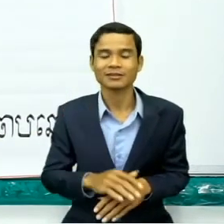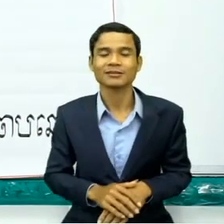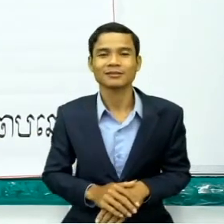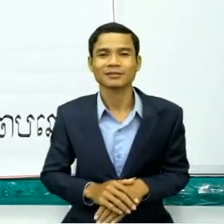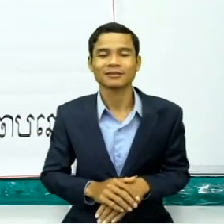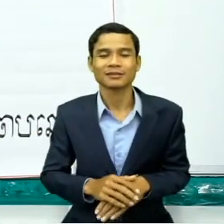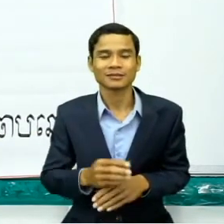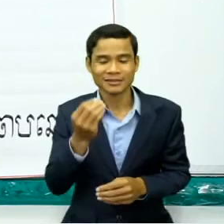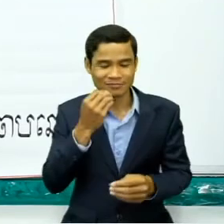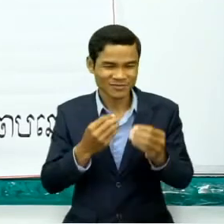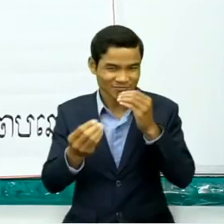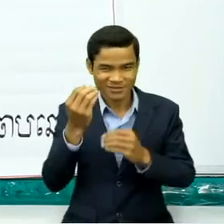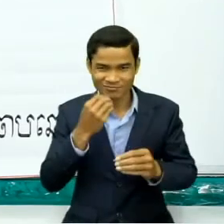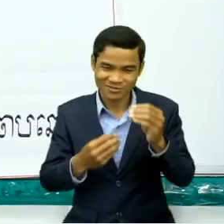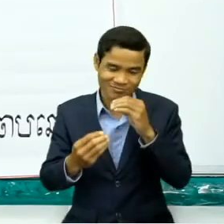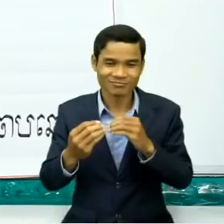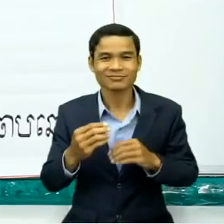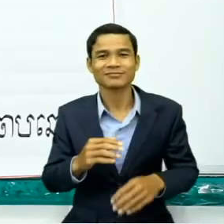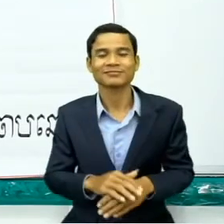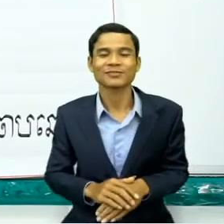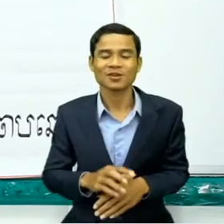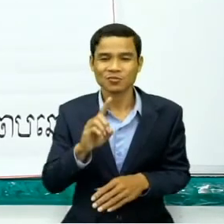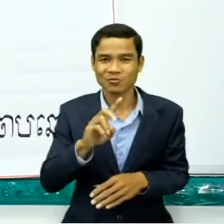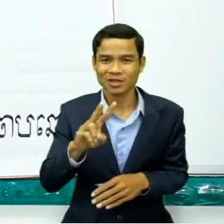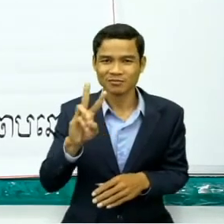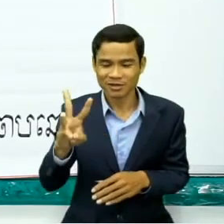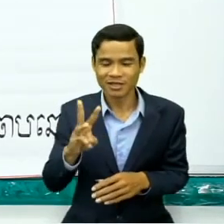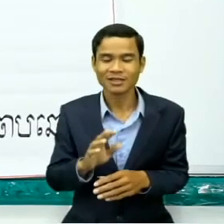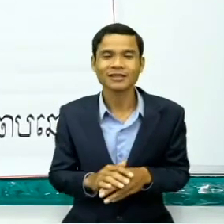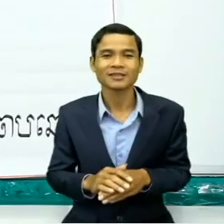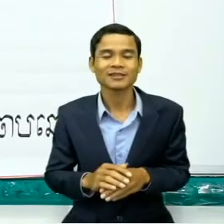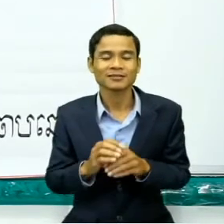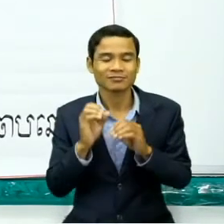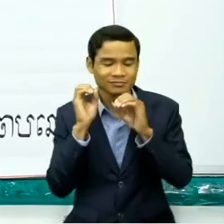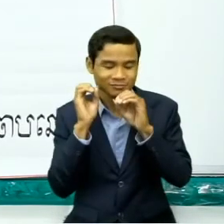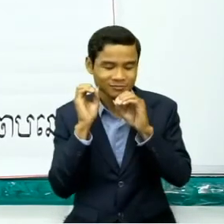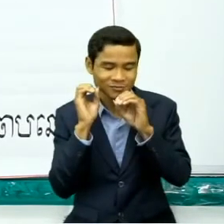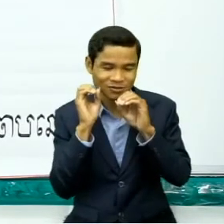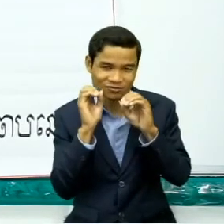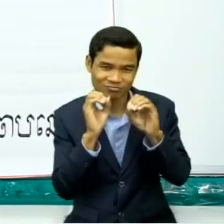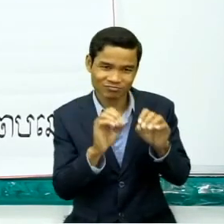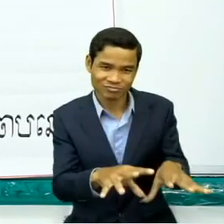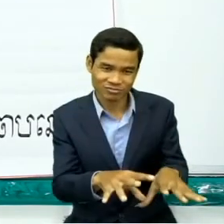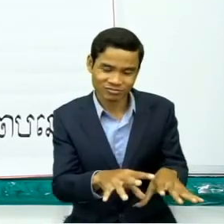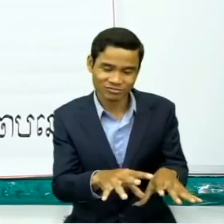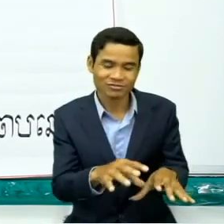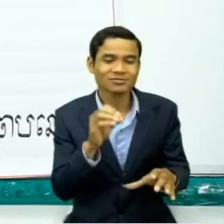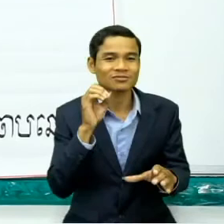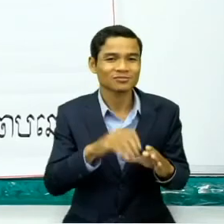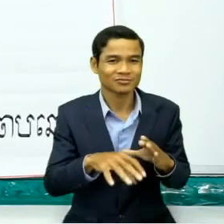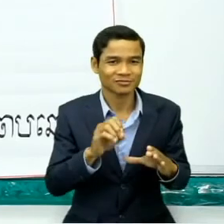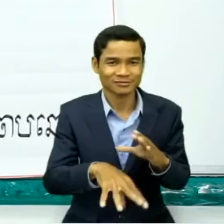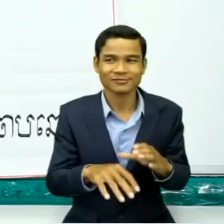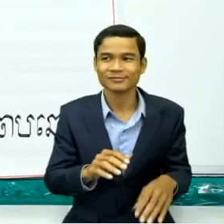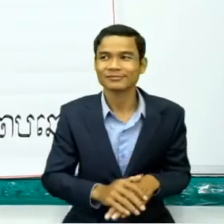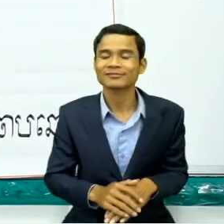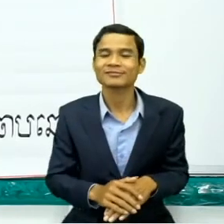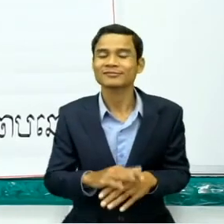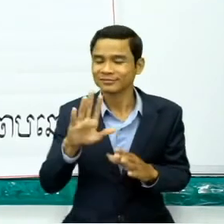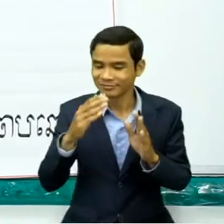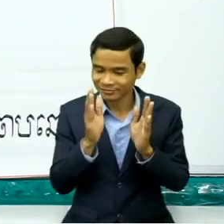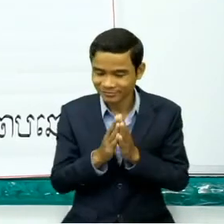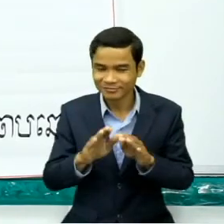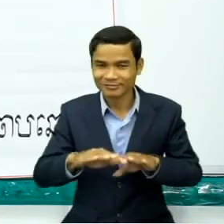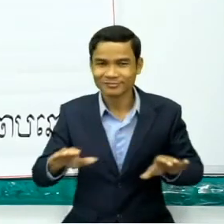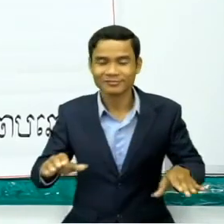bầy. Nhăm, nhăm, nhằm. Mối, tí, bầy. Xăm bó, đã thông xăm ràm. Chà,